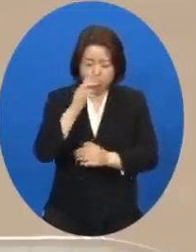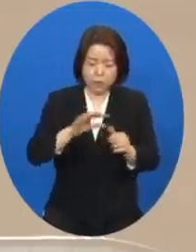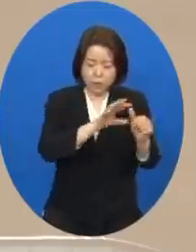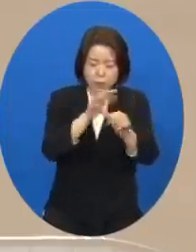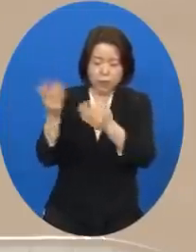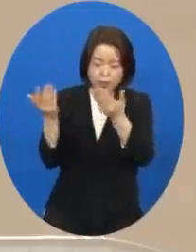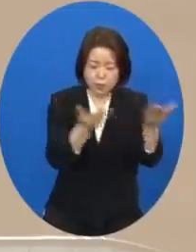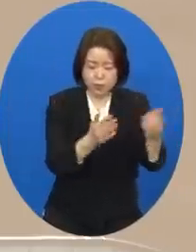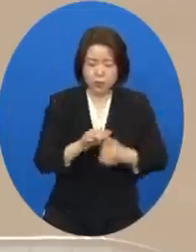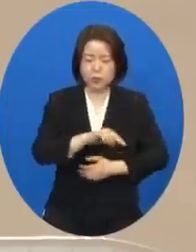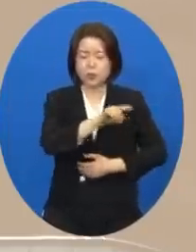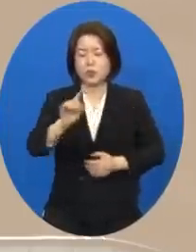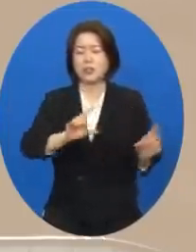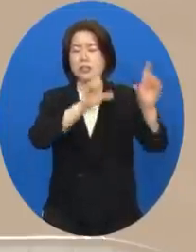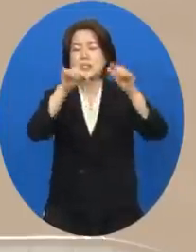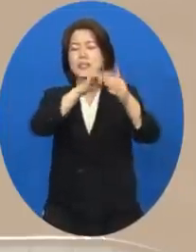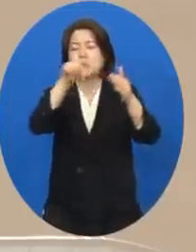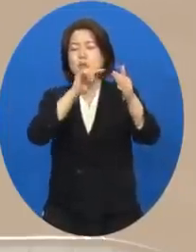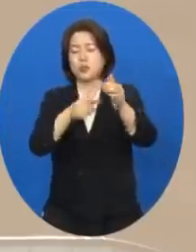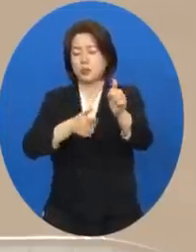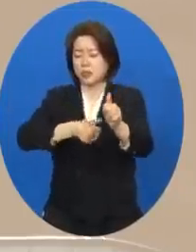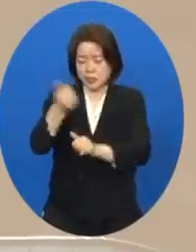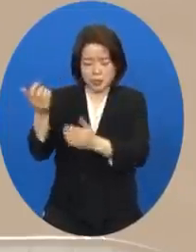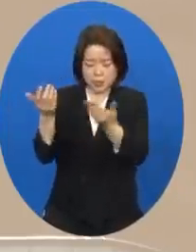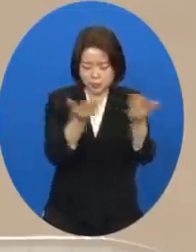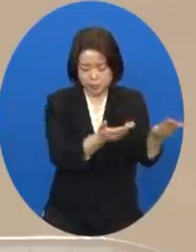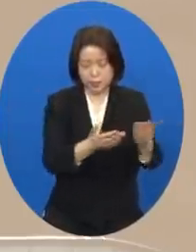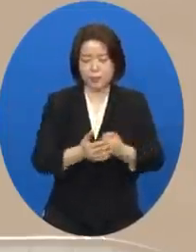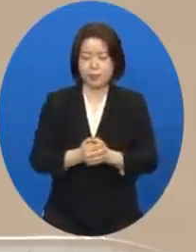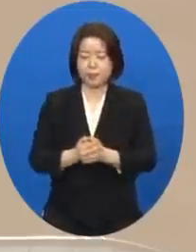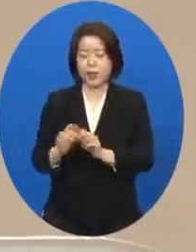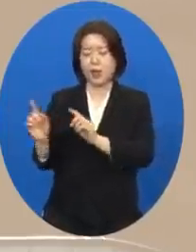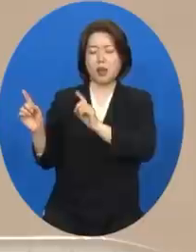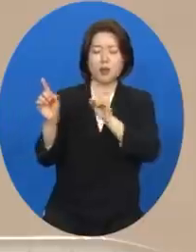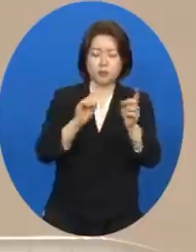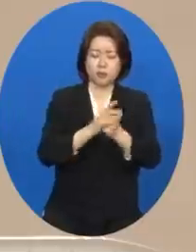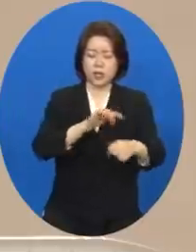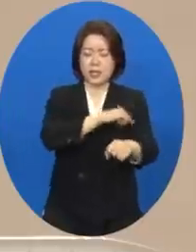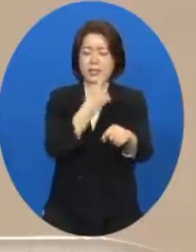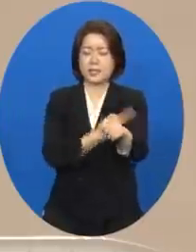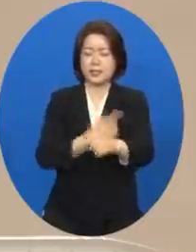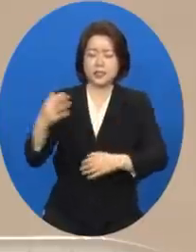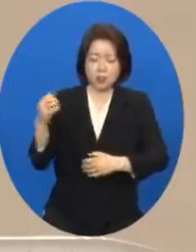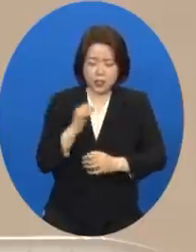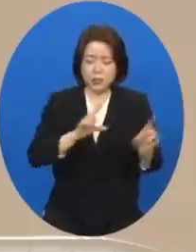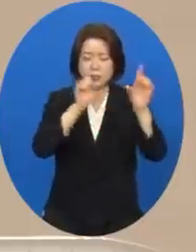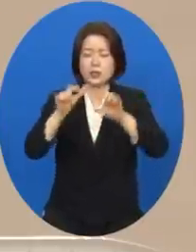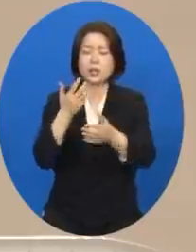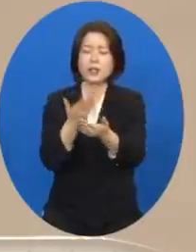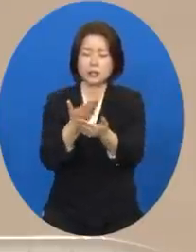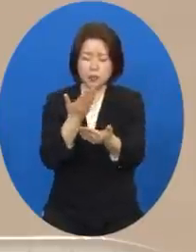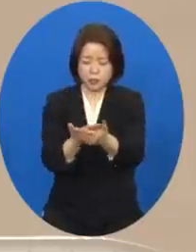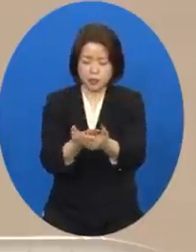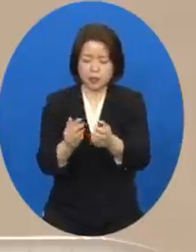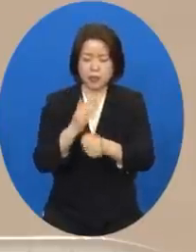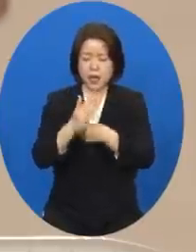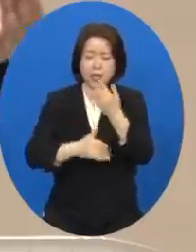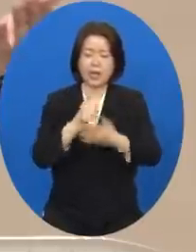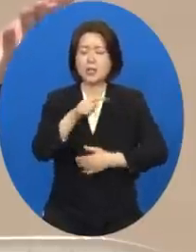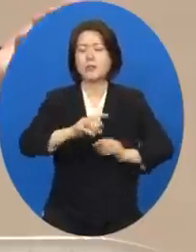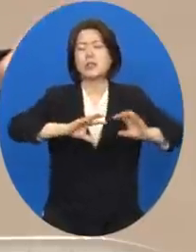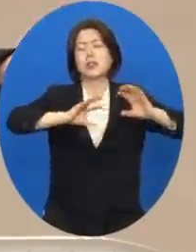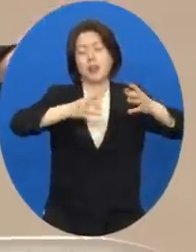산속에 승리를 주소서 부활의 능력으로 살게 해 주소서 하나님이